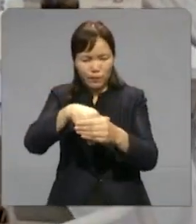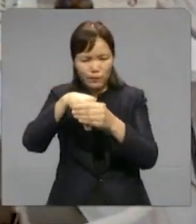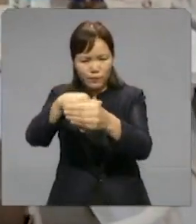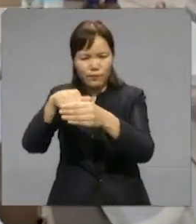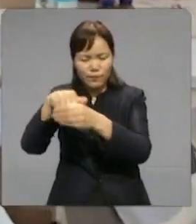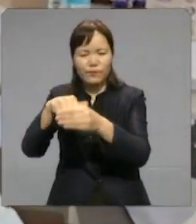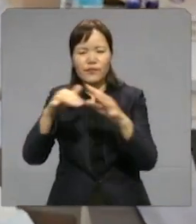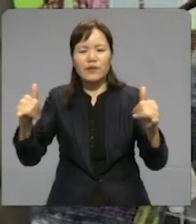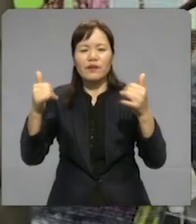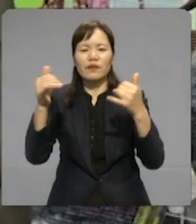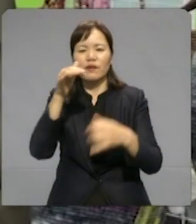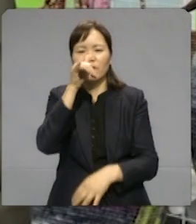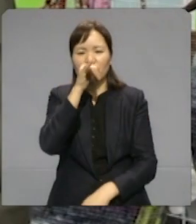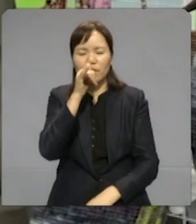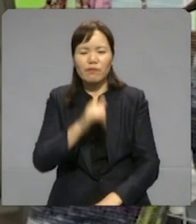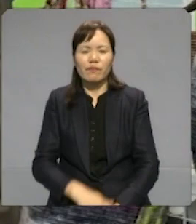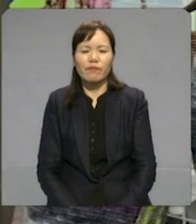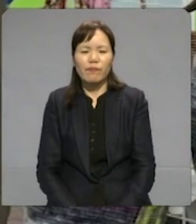있었습니다.